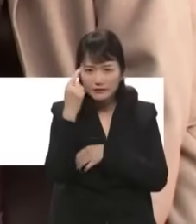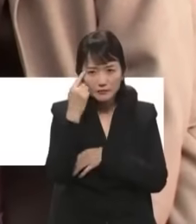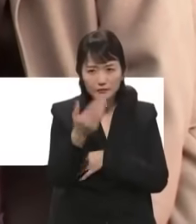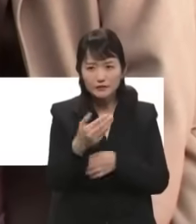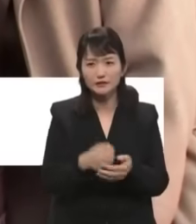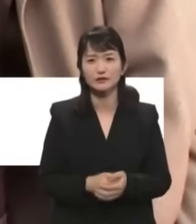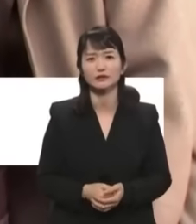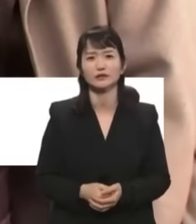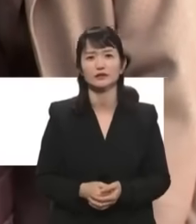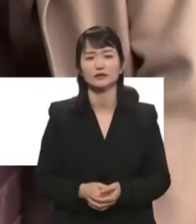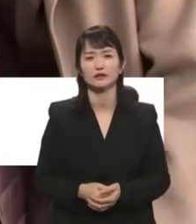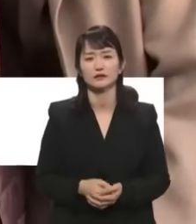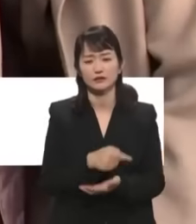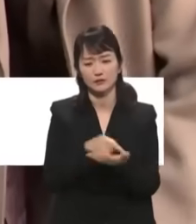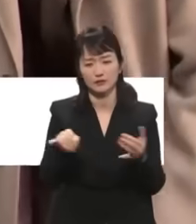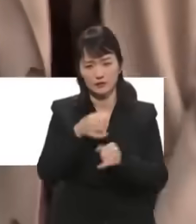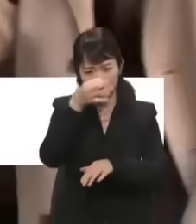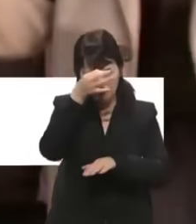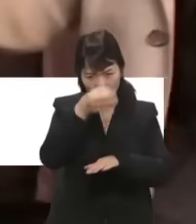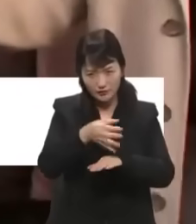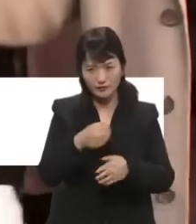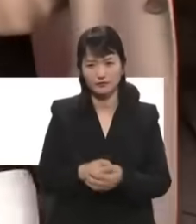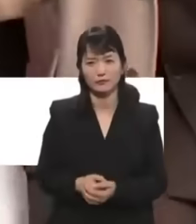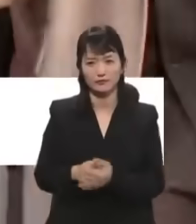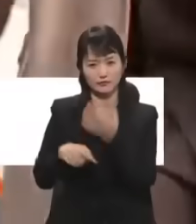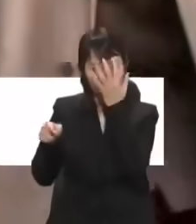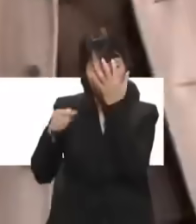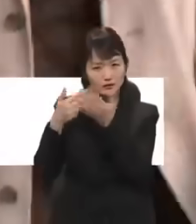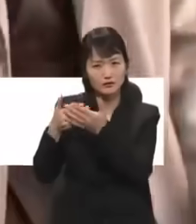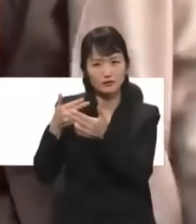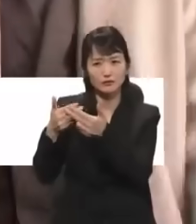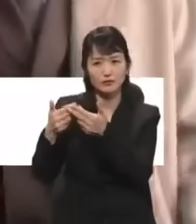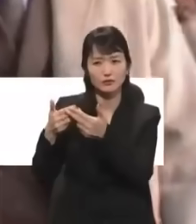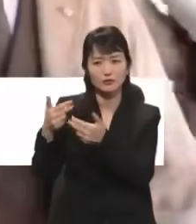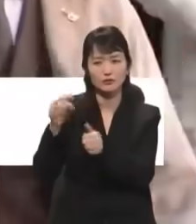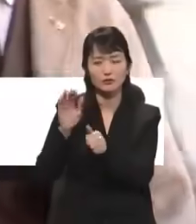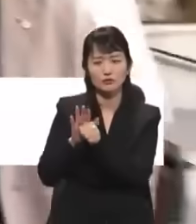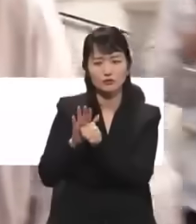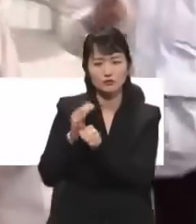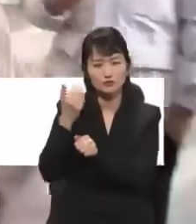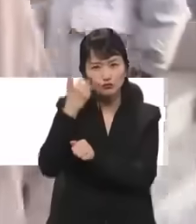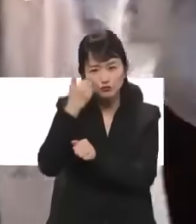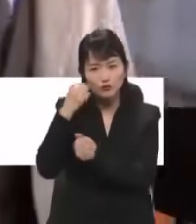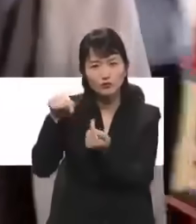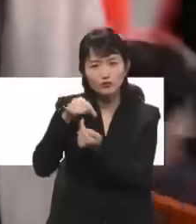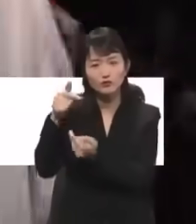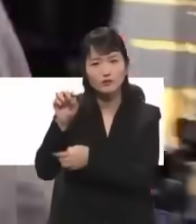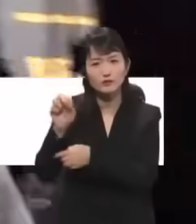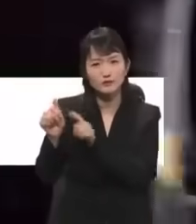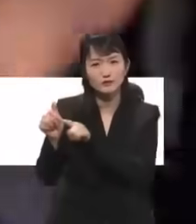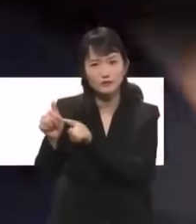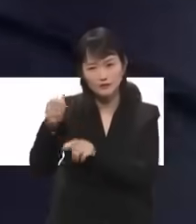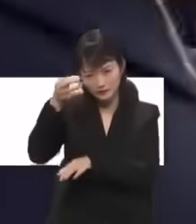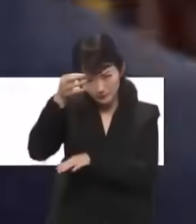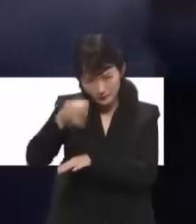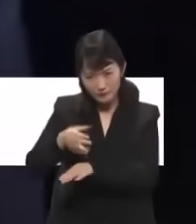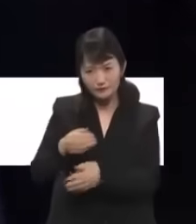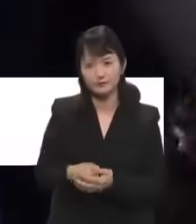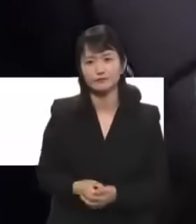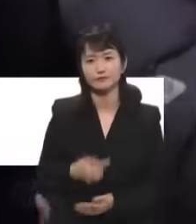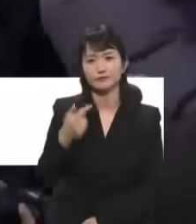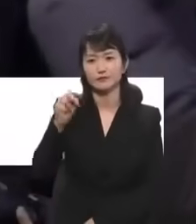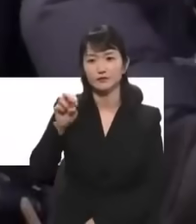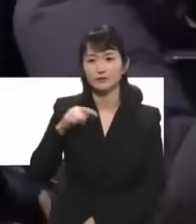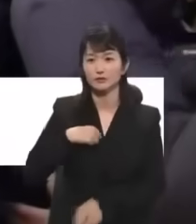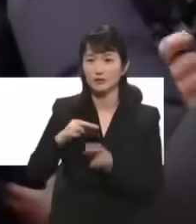남현 씨가 제한 겁니까 죄송합니다 남씨가 지금 본인 거짓말하고 계시는데 이대 입장 까요 남시 주장